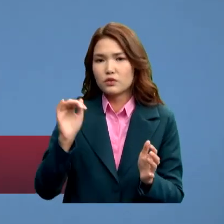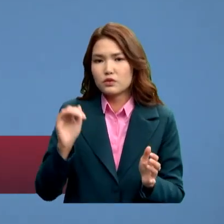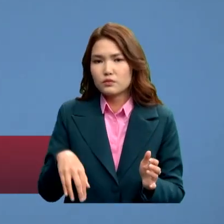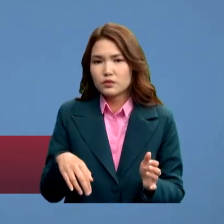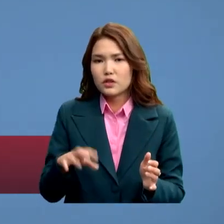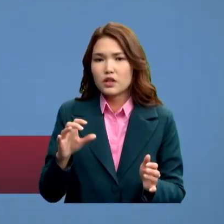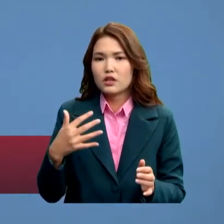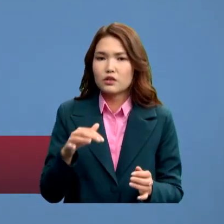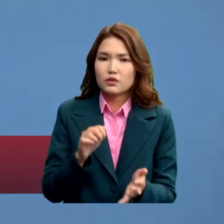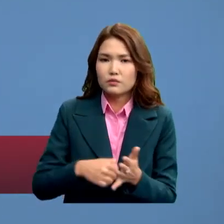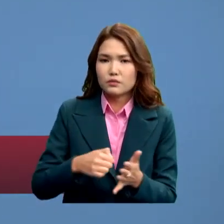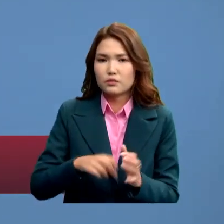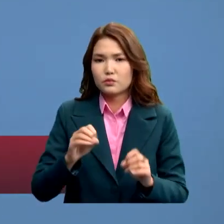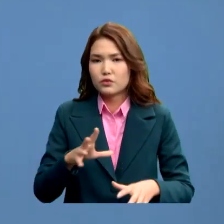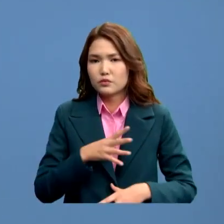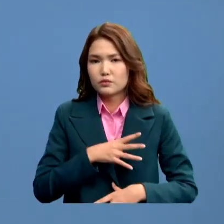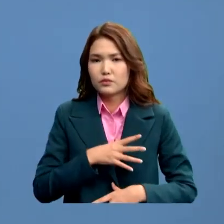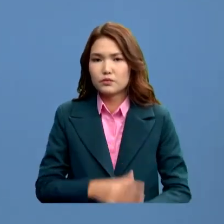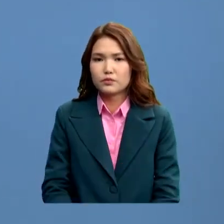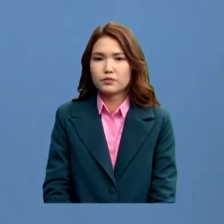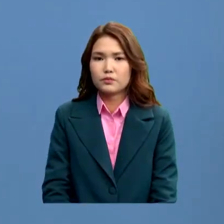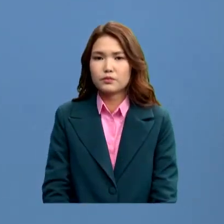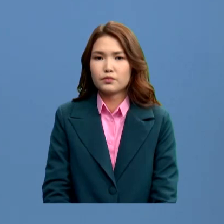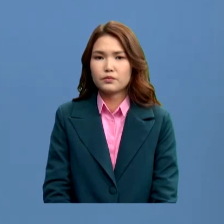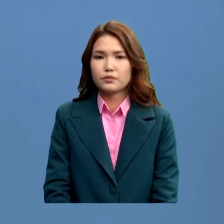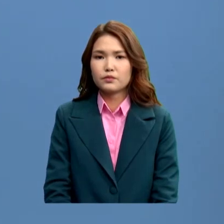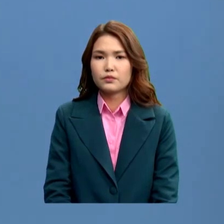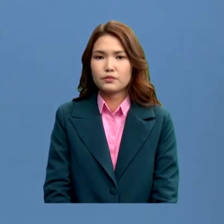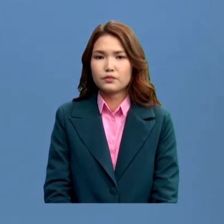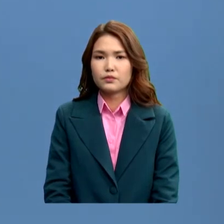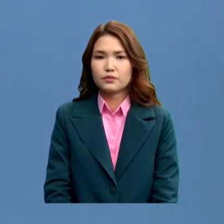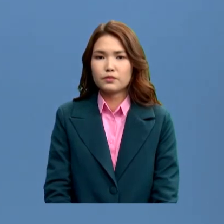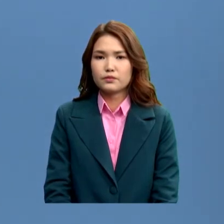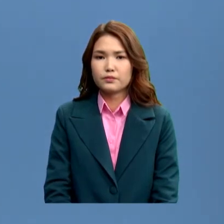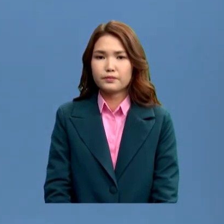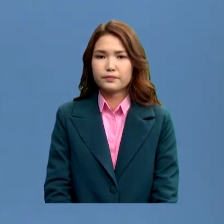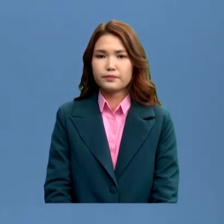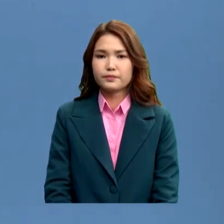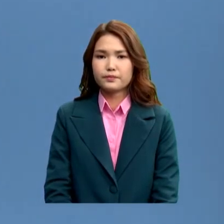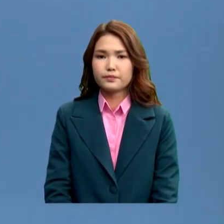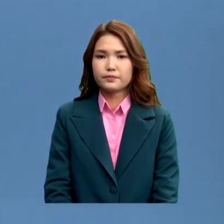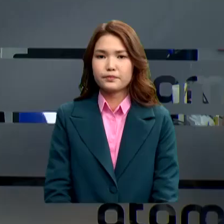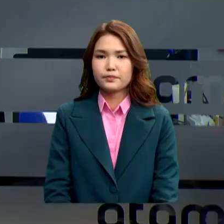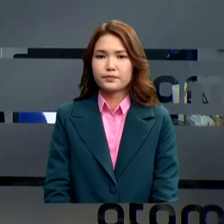ел аумағынан шығып кетіпті. Бақтыр Әлібай, Әліби Ерел, Атамекен бизнес арнасы.